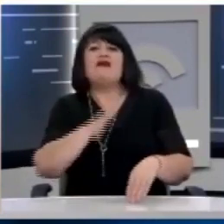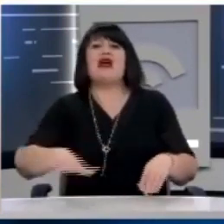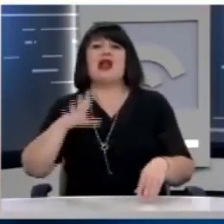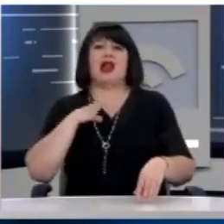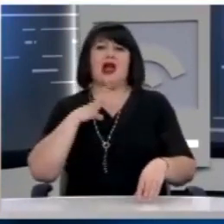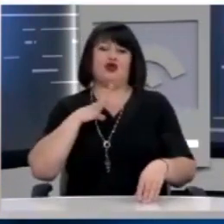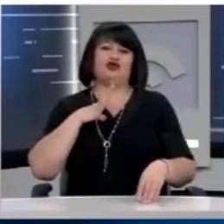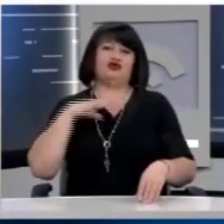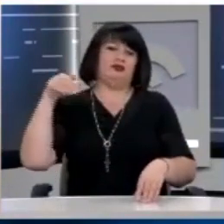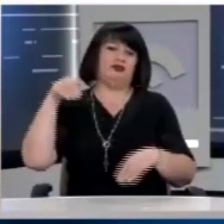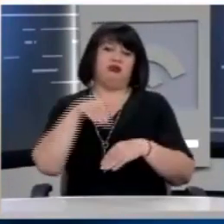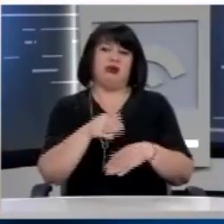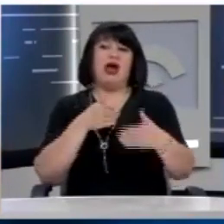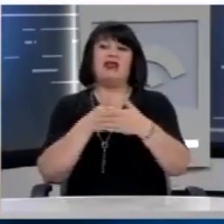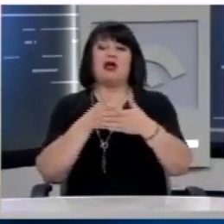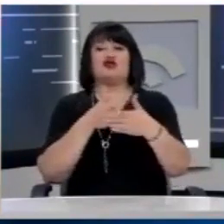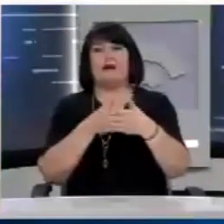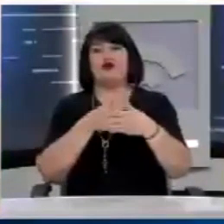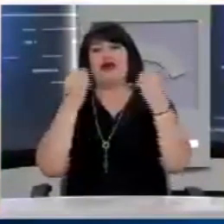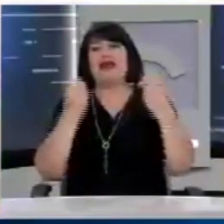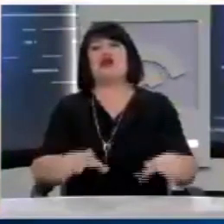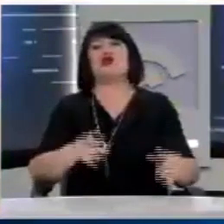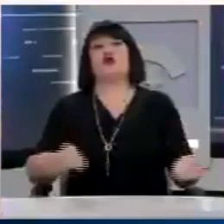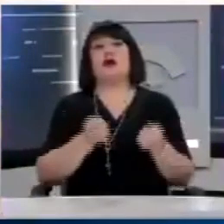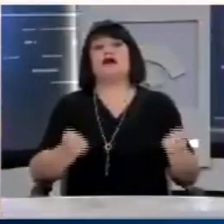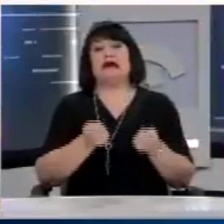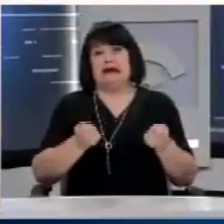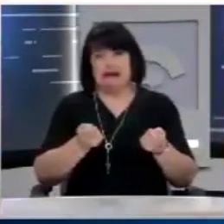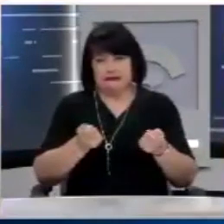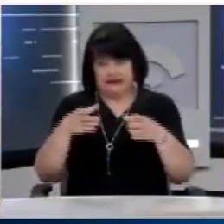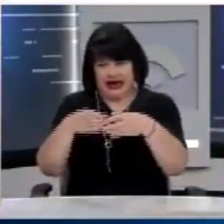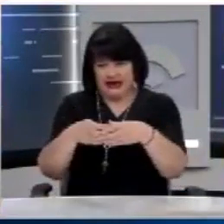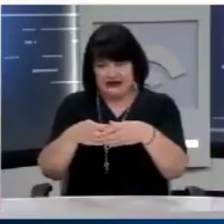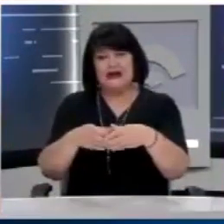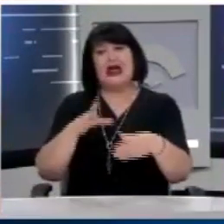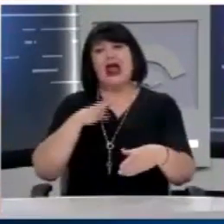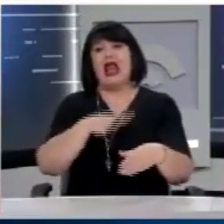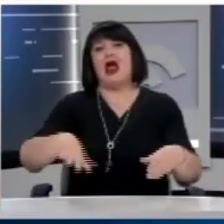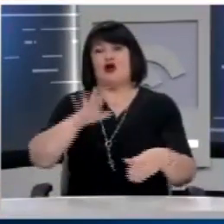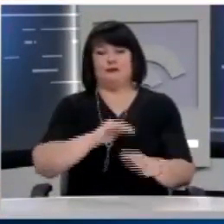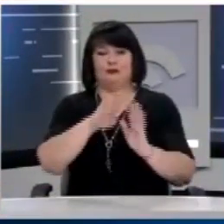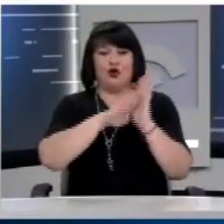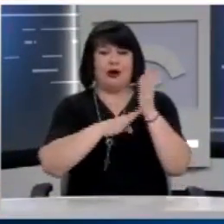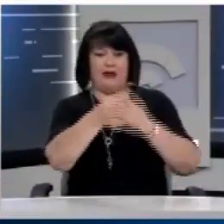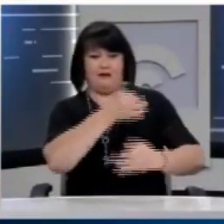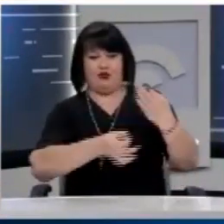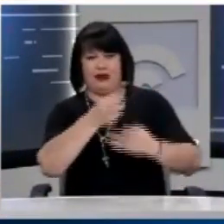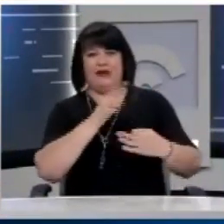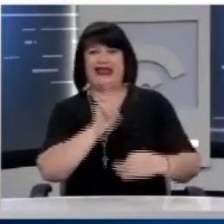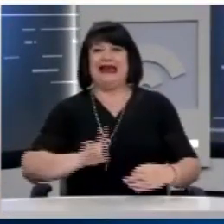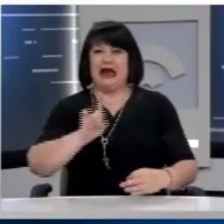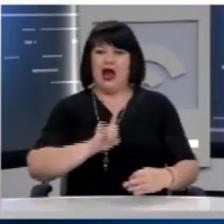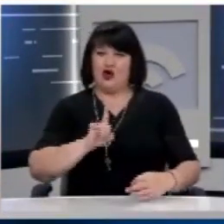λαϊκής οικογένειας και στα αδιέξοδα για την εργατική τάξη και το λαό μας. Οι προγραμματικές δηλώσεις της